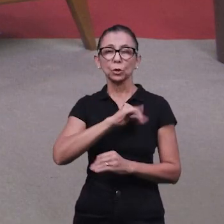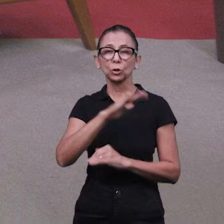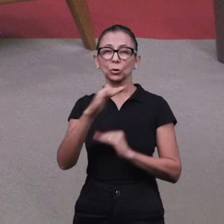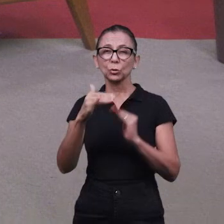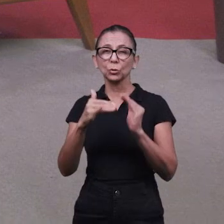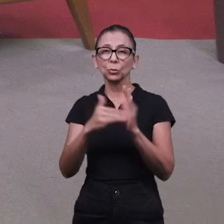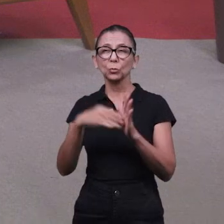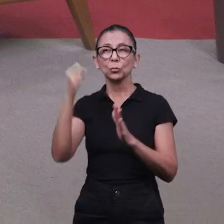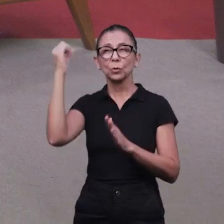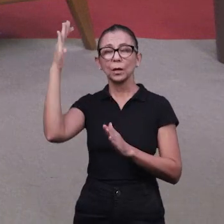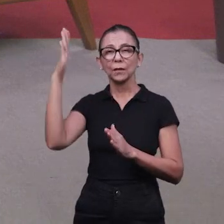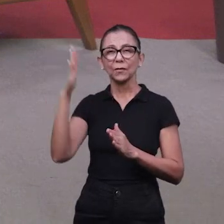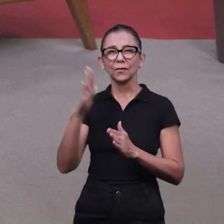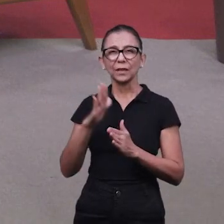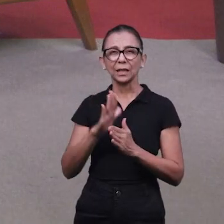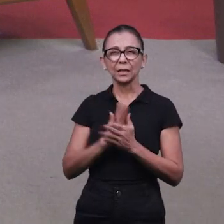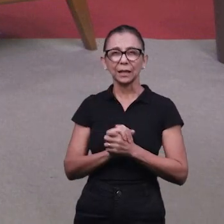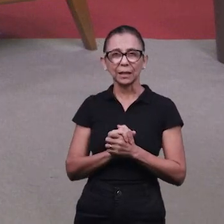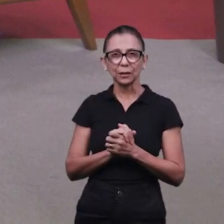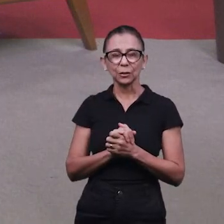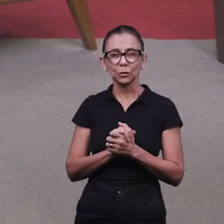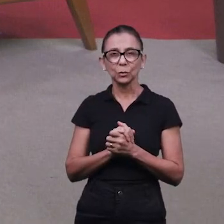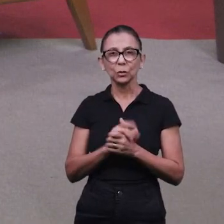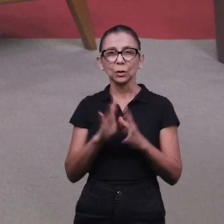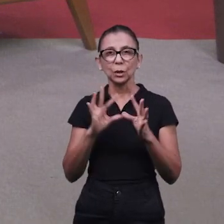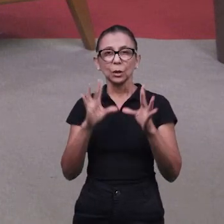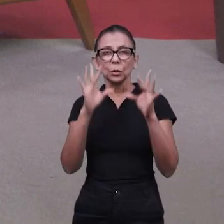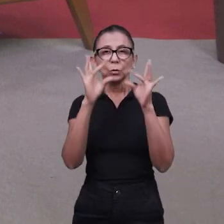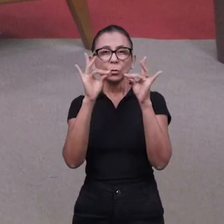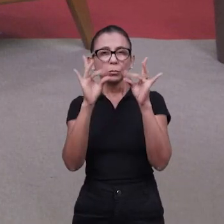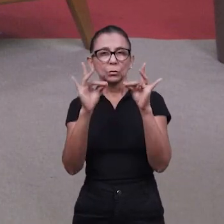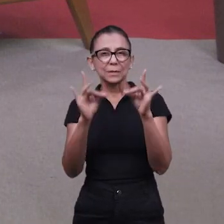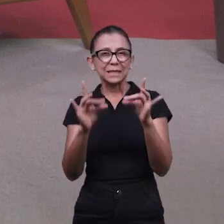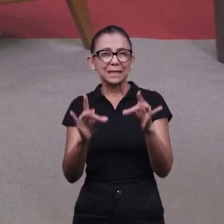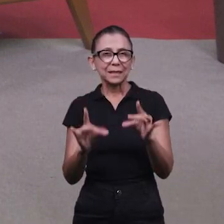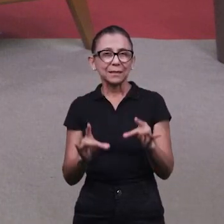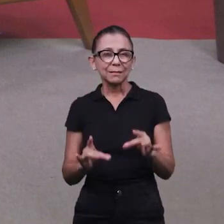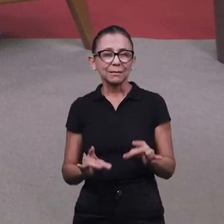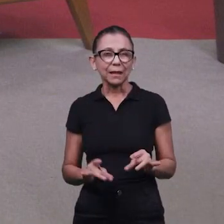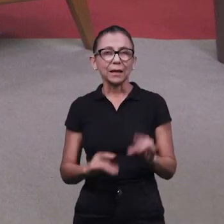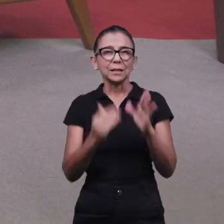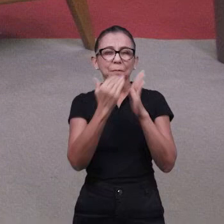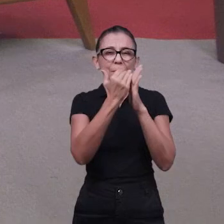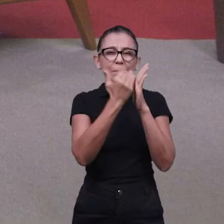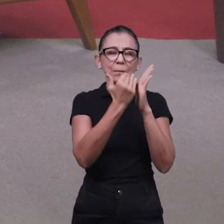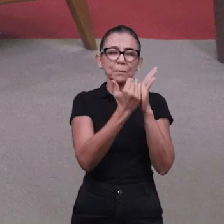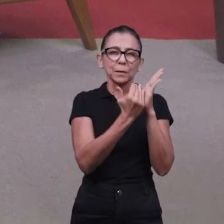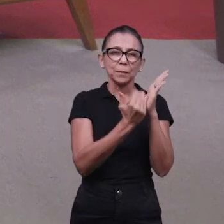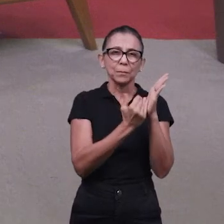dirigé. Le Père a laissé tout en ordre, les détails, n'est-ce pas?